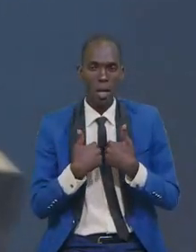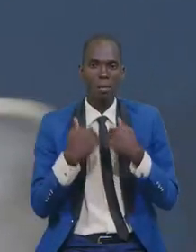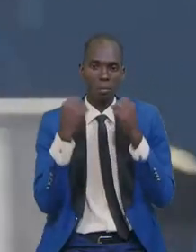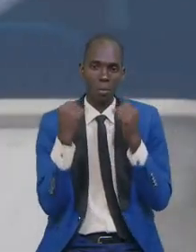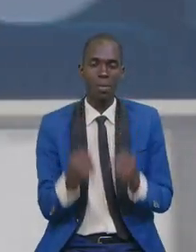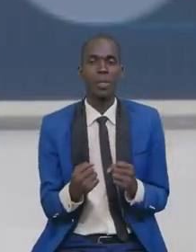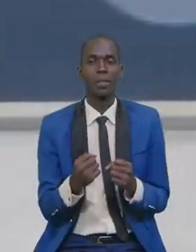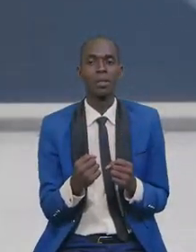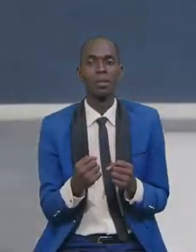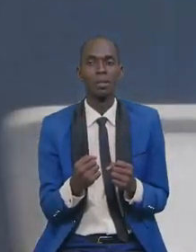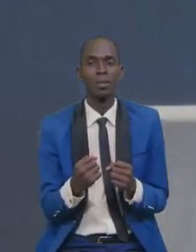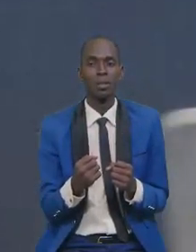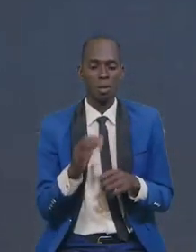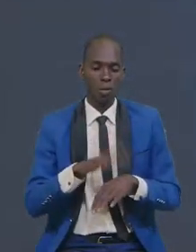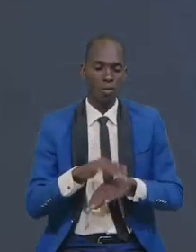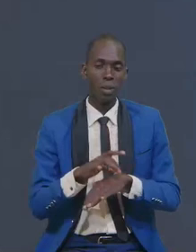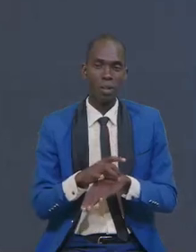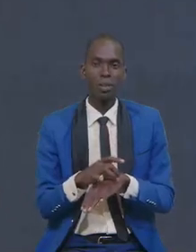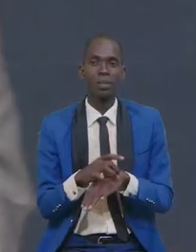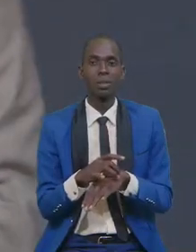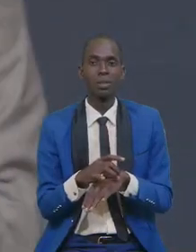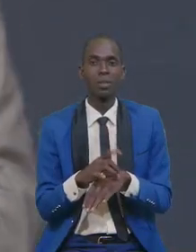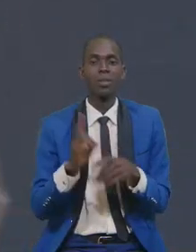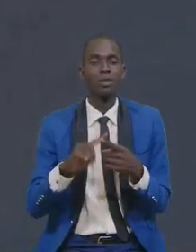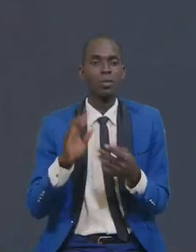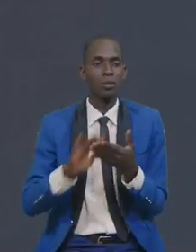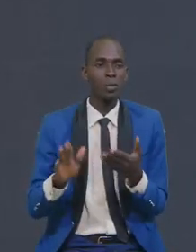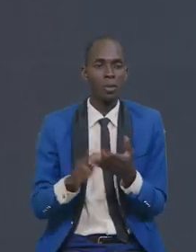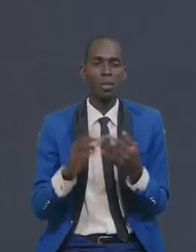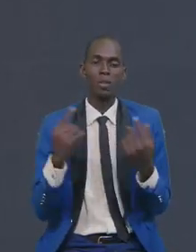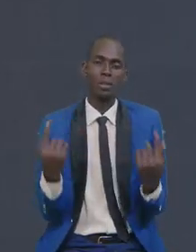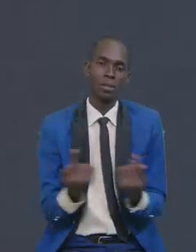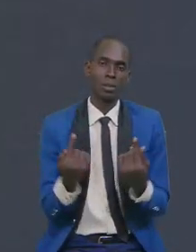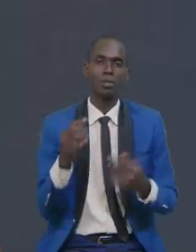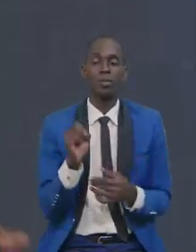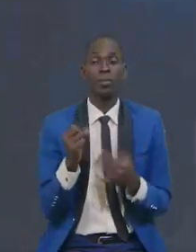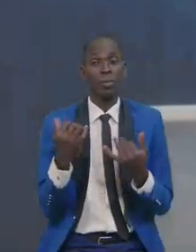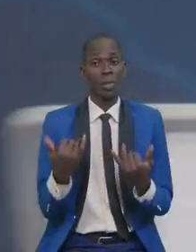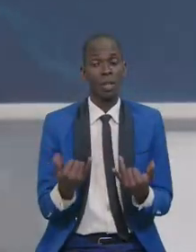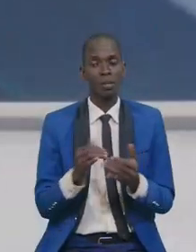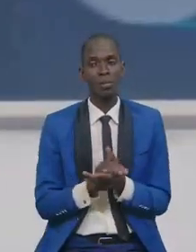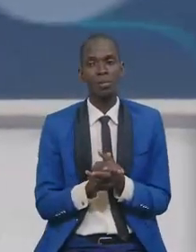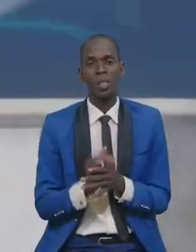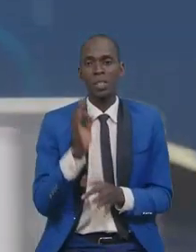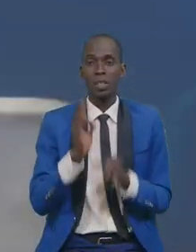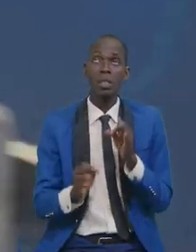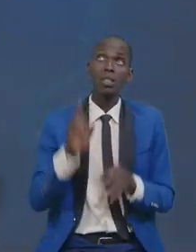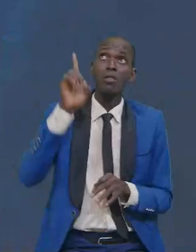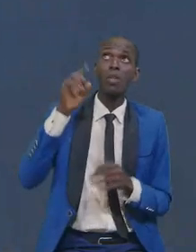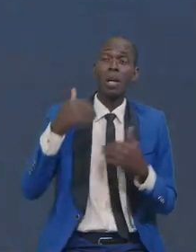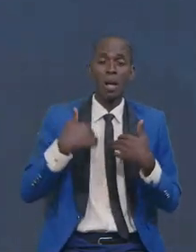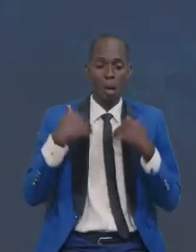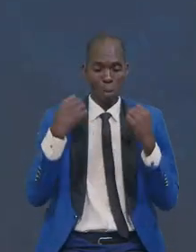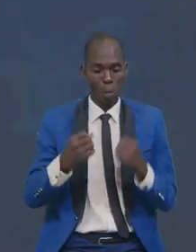A la puissance. Le pouvoir sur la terre de pardonner les péchés maintenant. S'il a